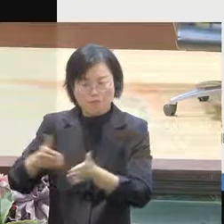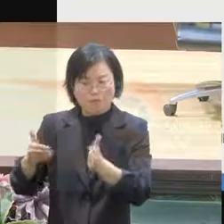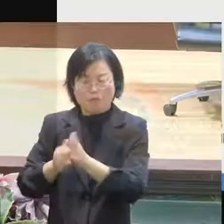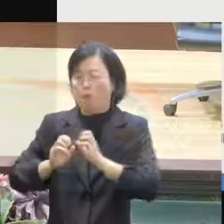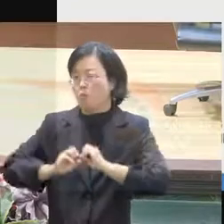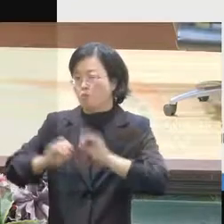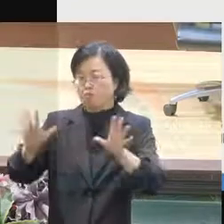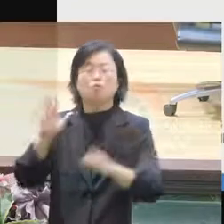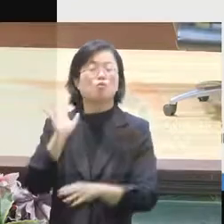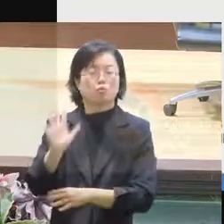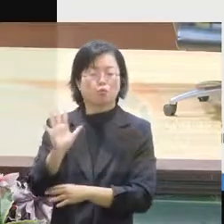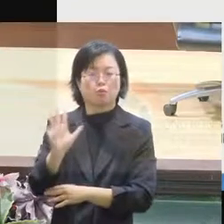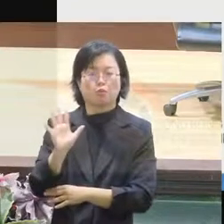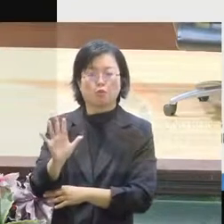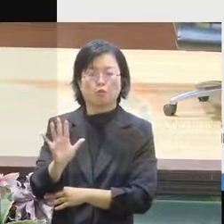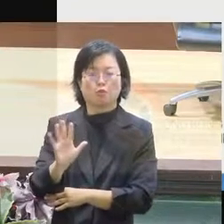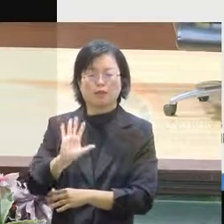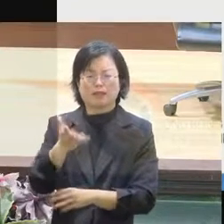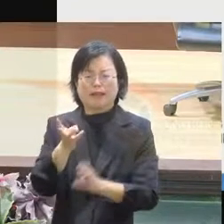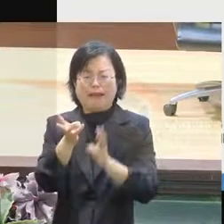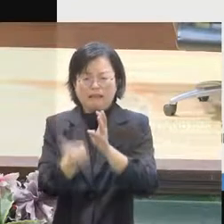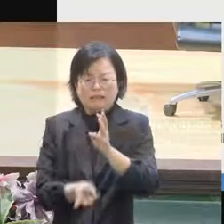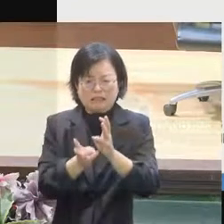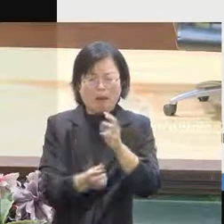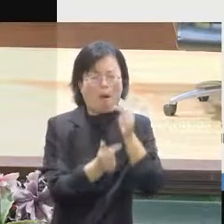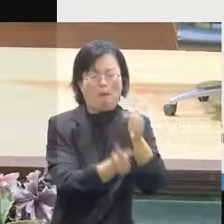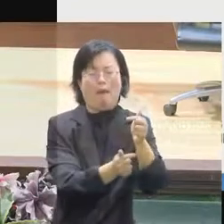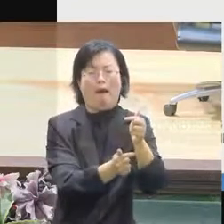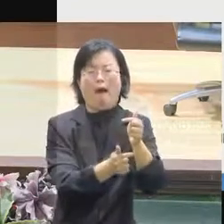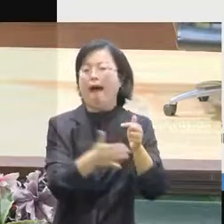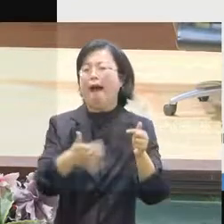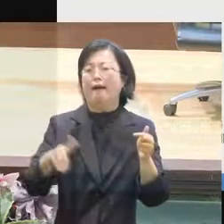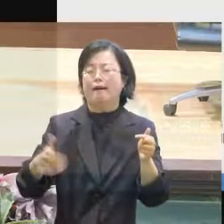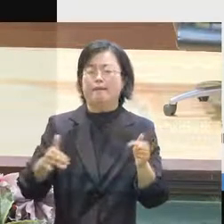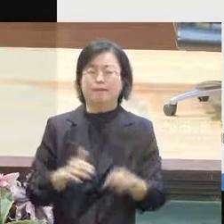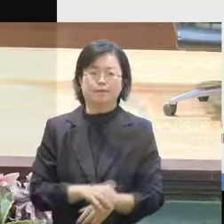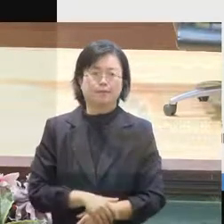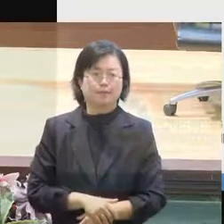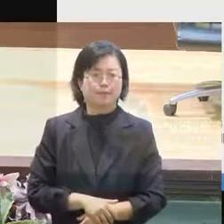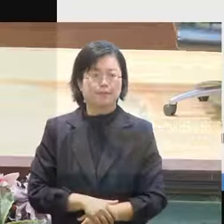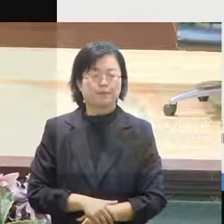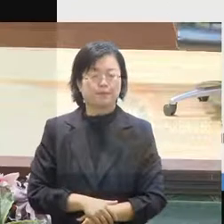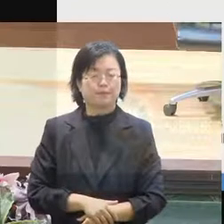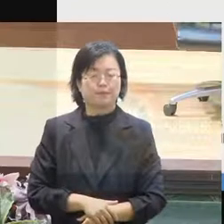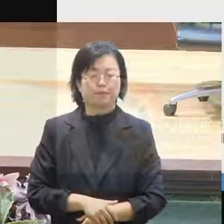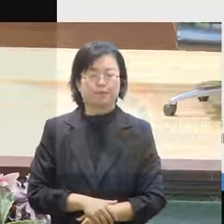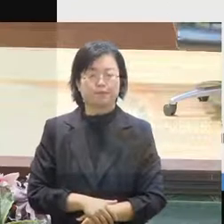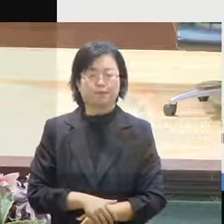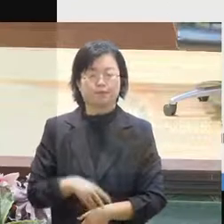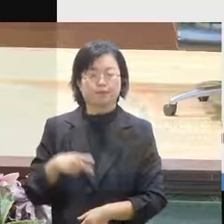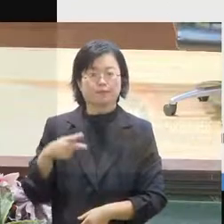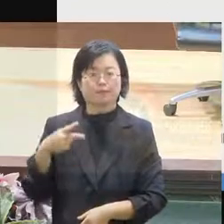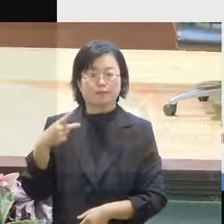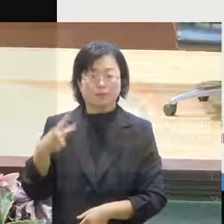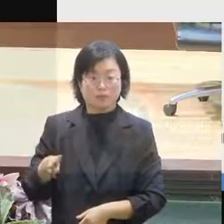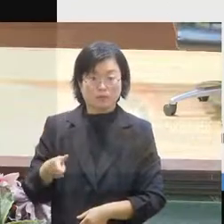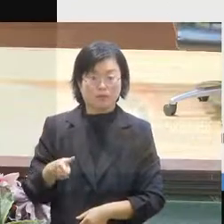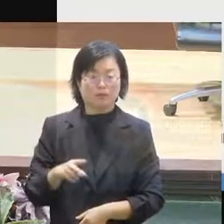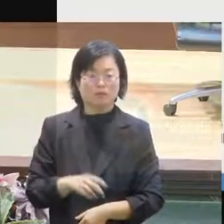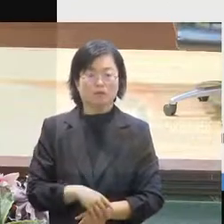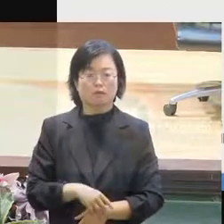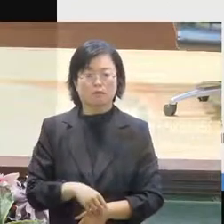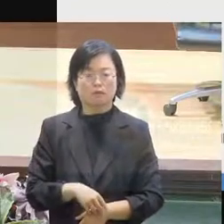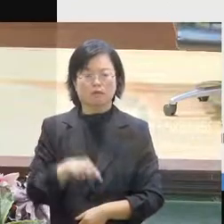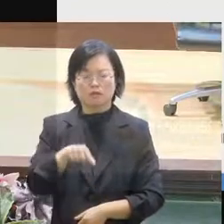的，只是说有些细节可能做得不够好。那另外呢还有就是一个比较有趣的资料的